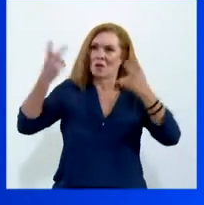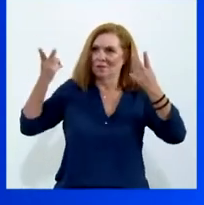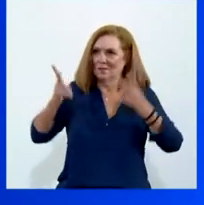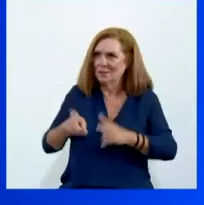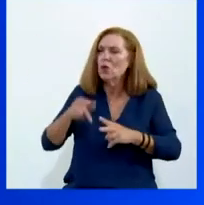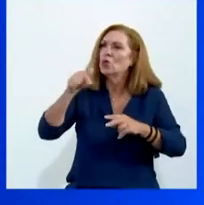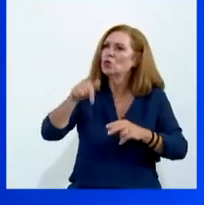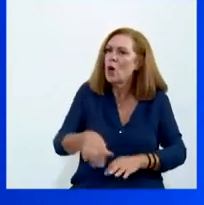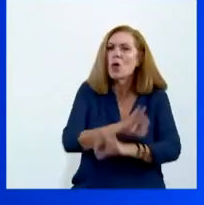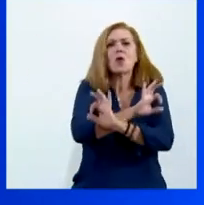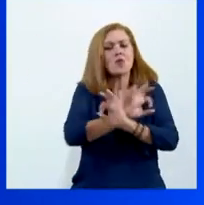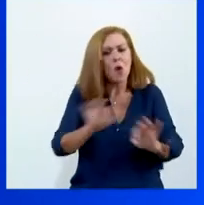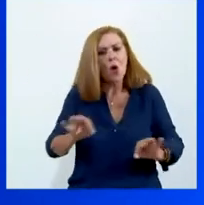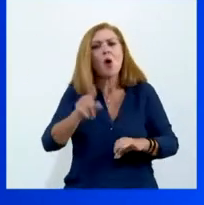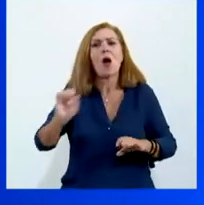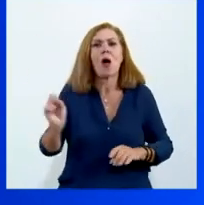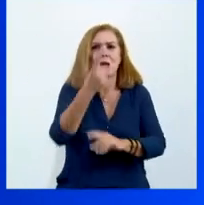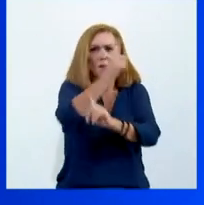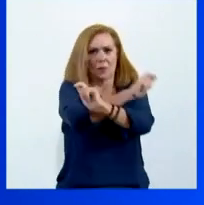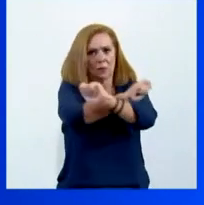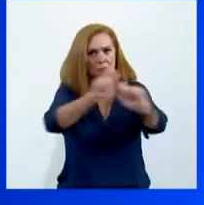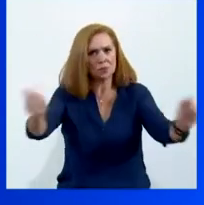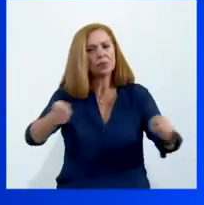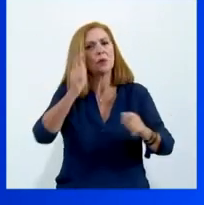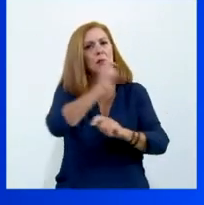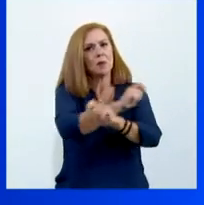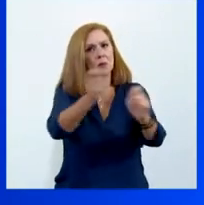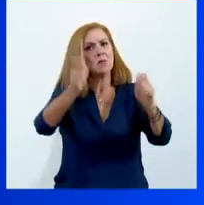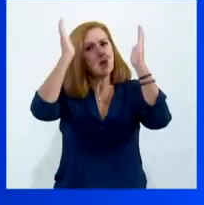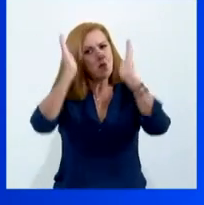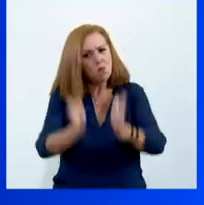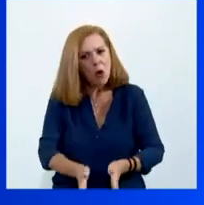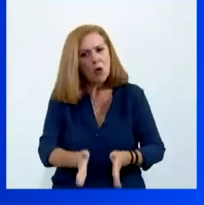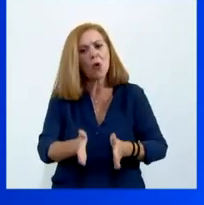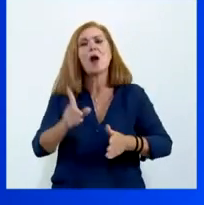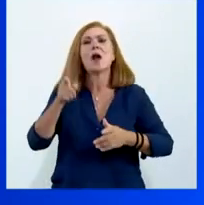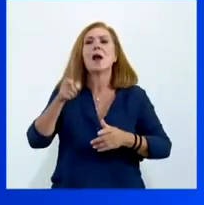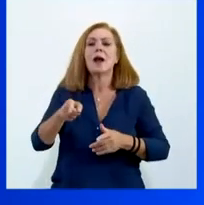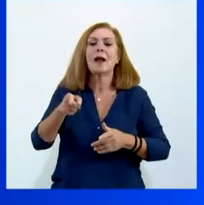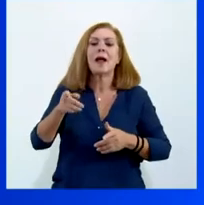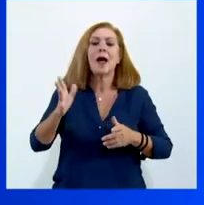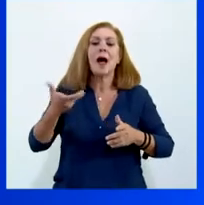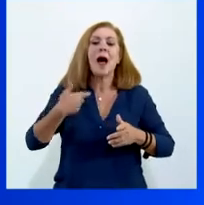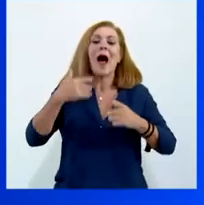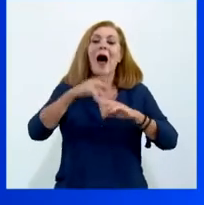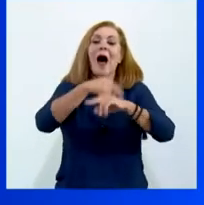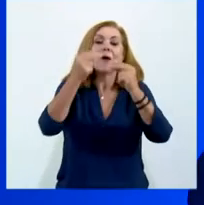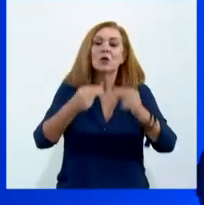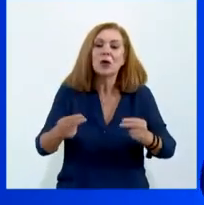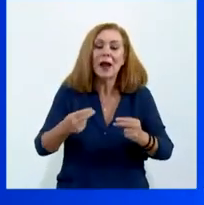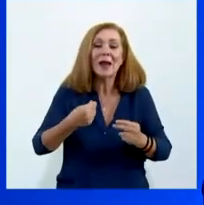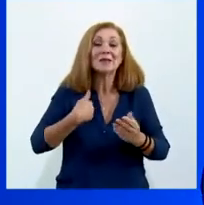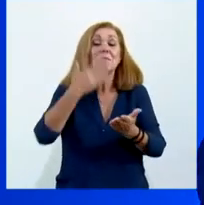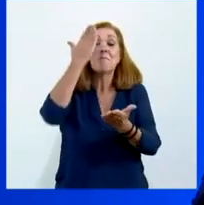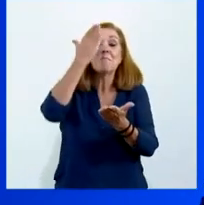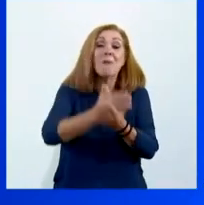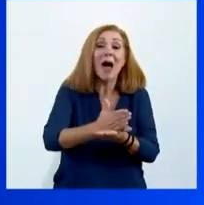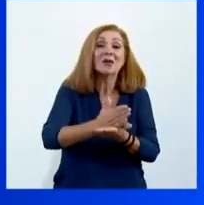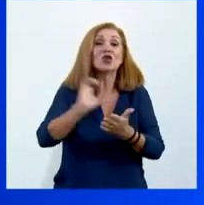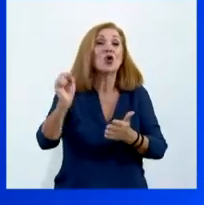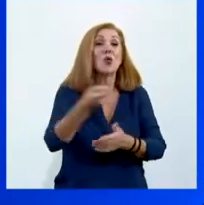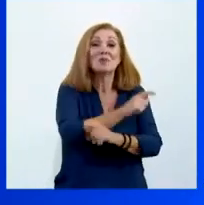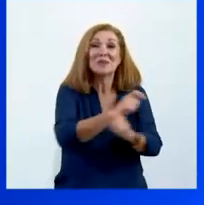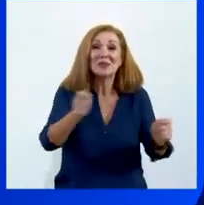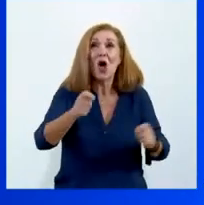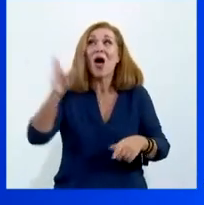έχουν τη δυνατότητα να υποστηρίξουν λελογισμένες αυξήσεις μισθών που θα μας επιτρέψουν να φέρουμε τον μέσο μισθό στη χώρα μας πιο κοντά στον